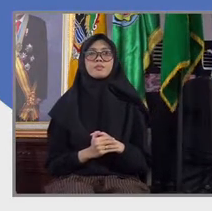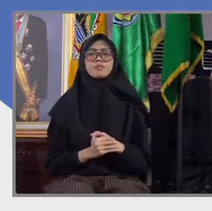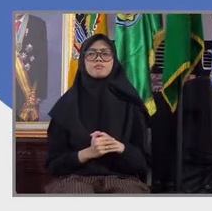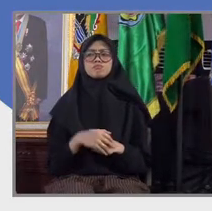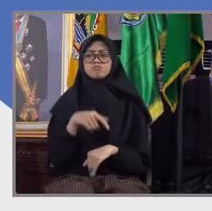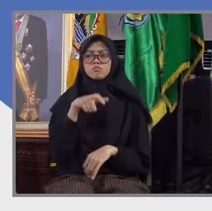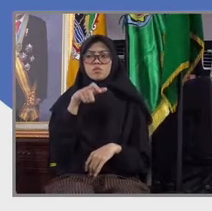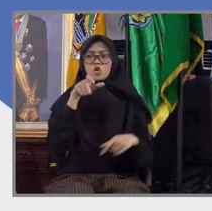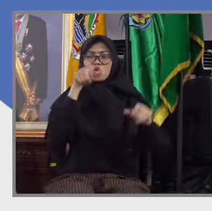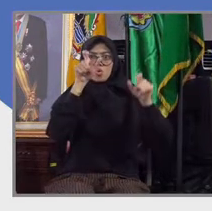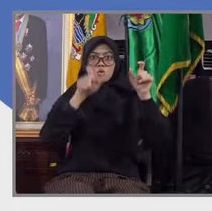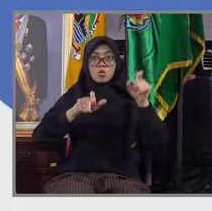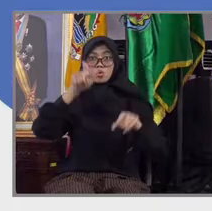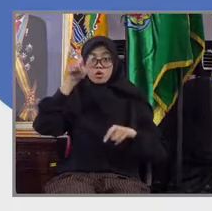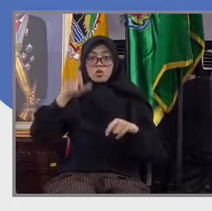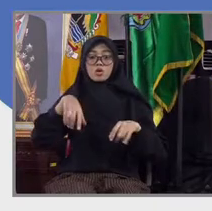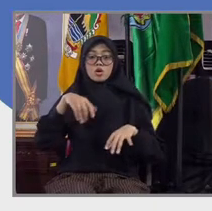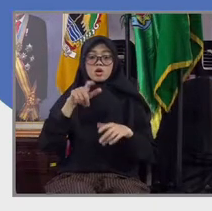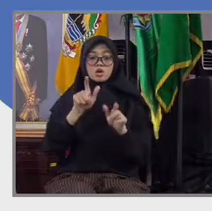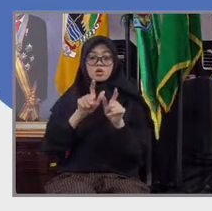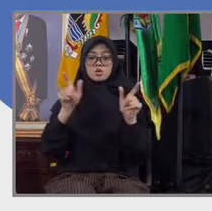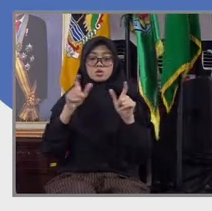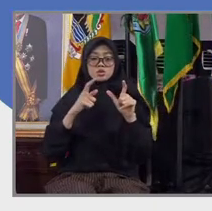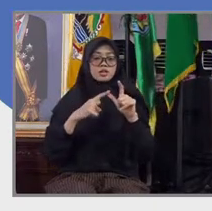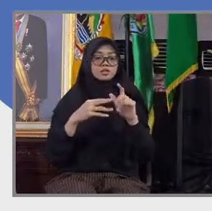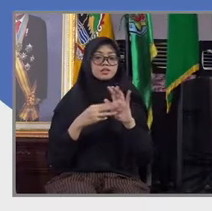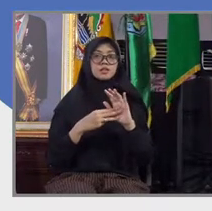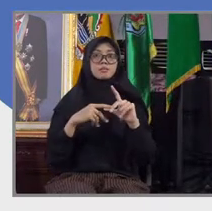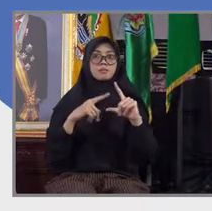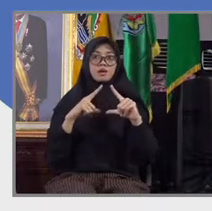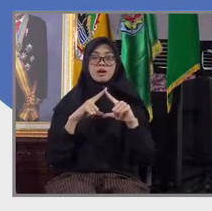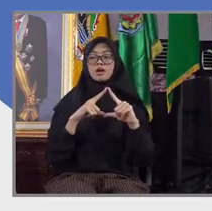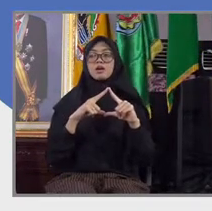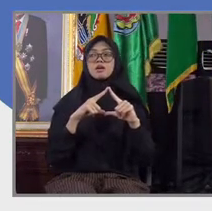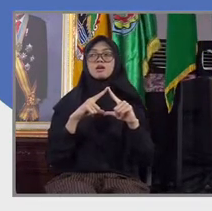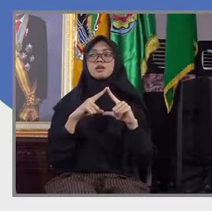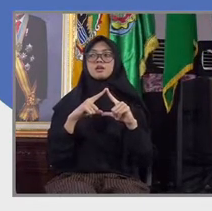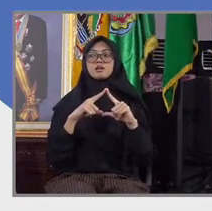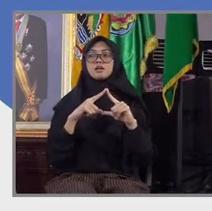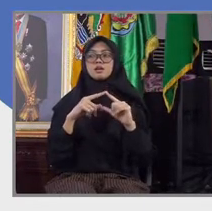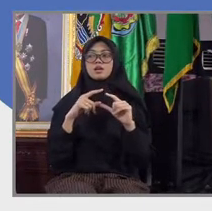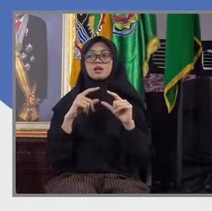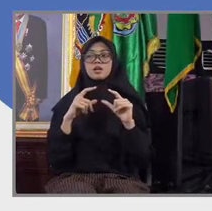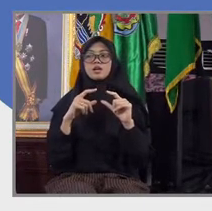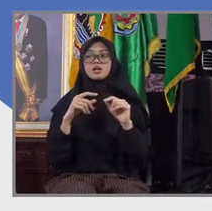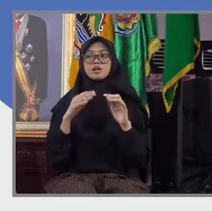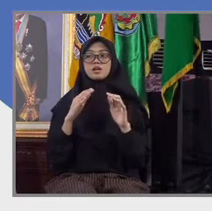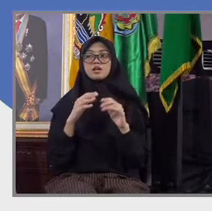Penduduk lulusan sekolah SMA, diploma dan universitas itu